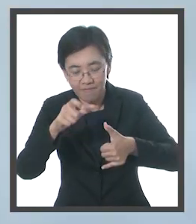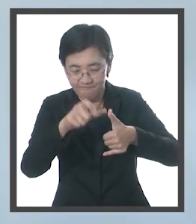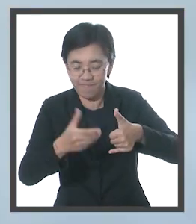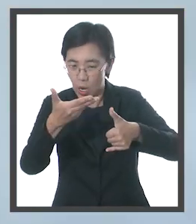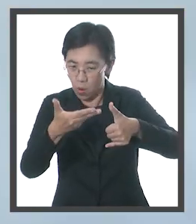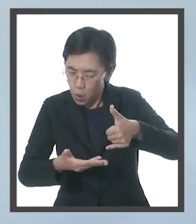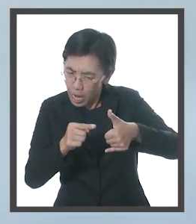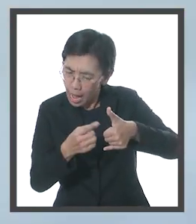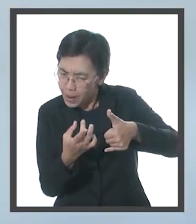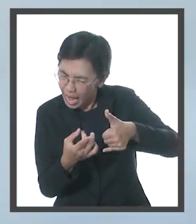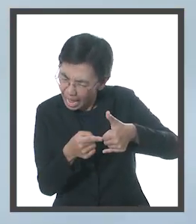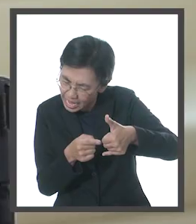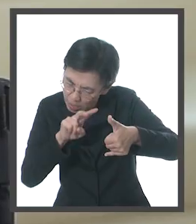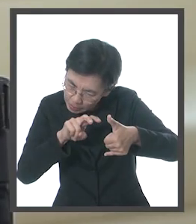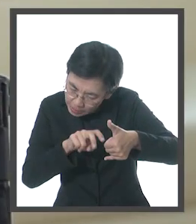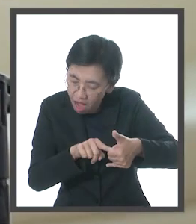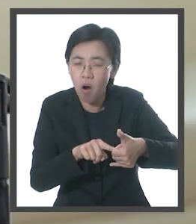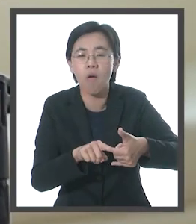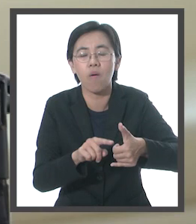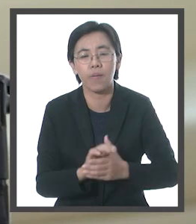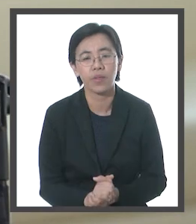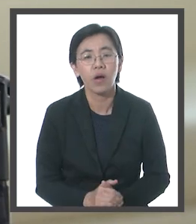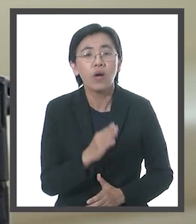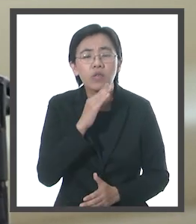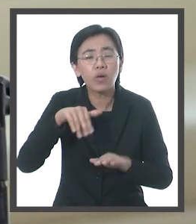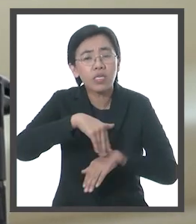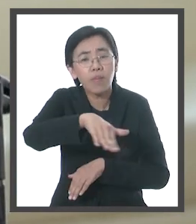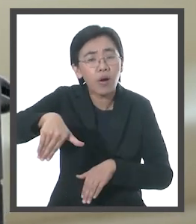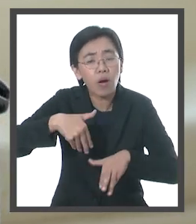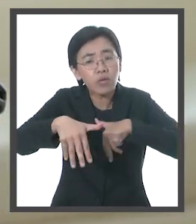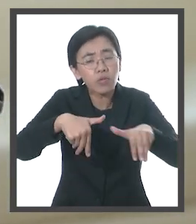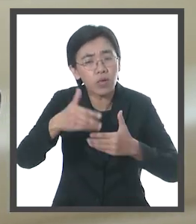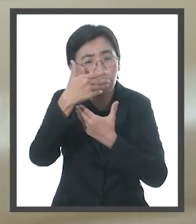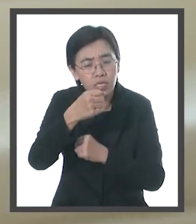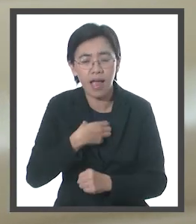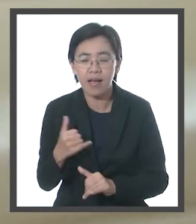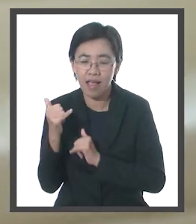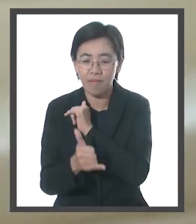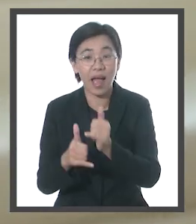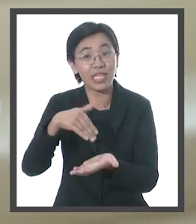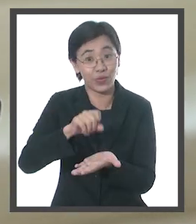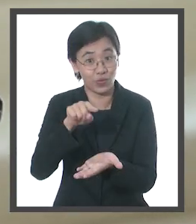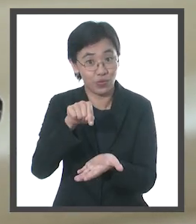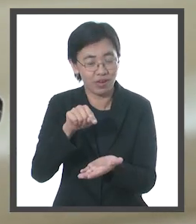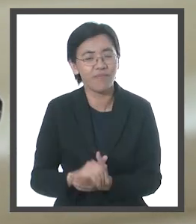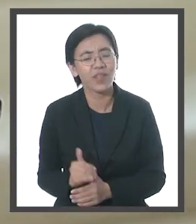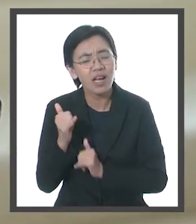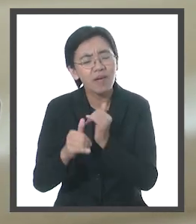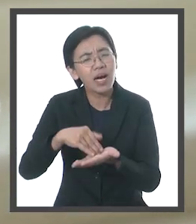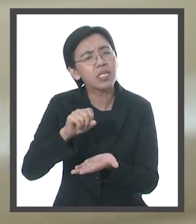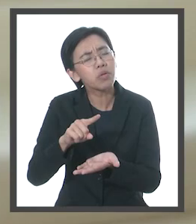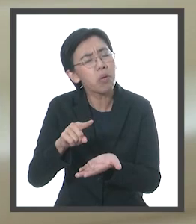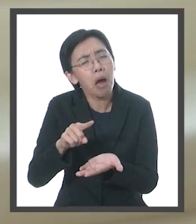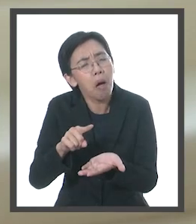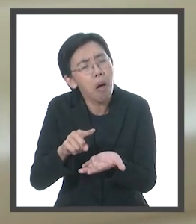กรรม ใช่ใช่ใช่ใช่ครับ อย่างนี้ถ้าคุณผู้ชมสนใจท ที่จะเข้ามาใช้ประโยชน์จากที่นี่เขาสามารถใช้ประโย